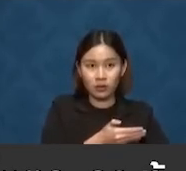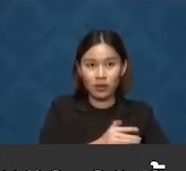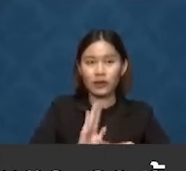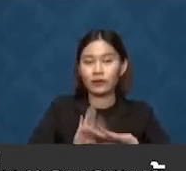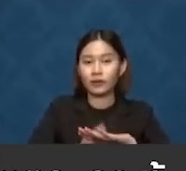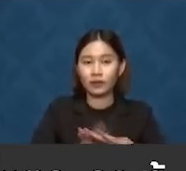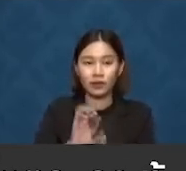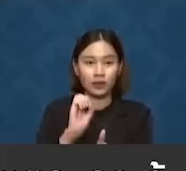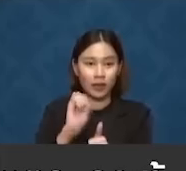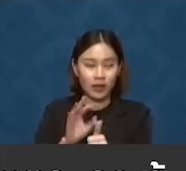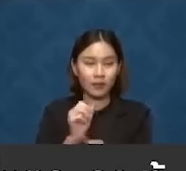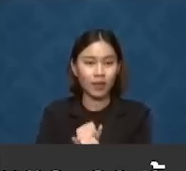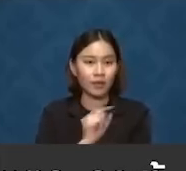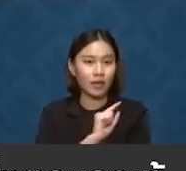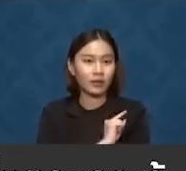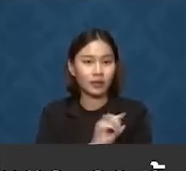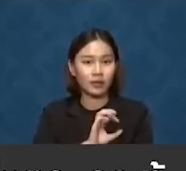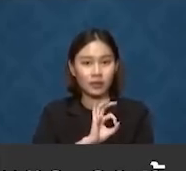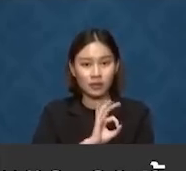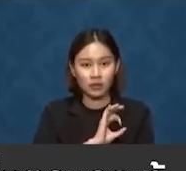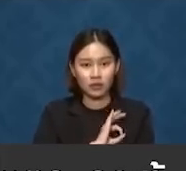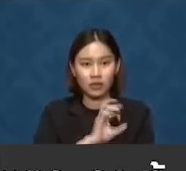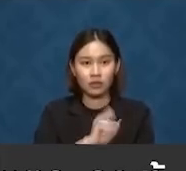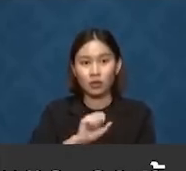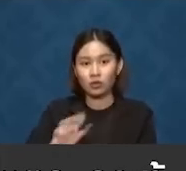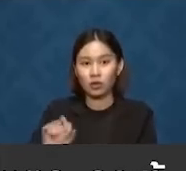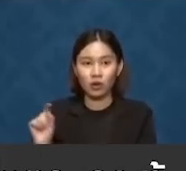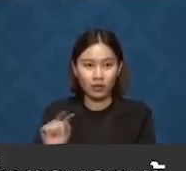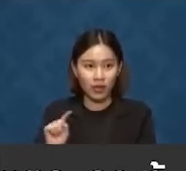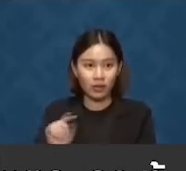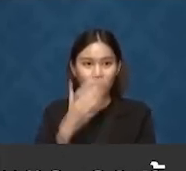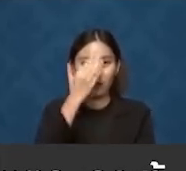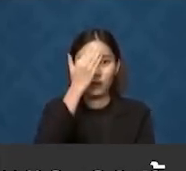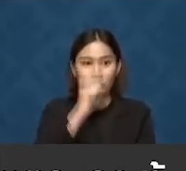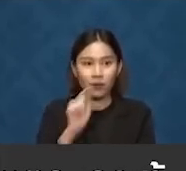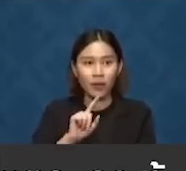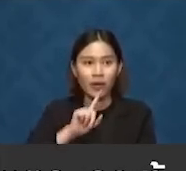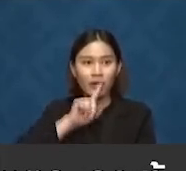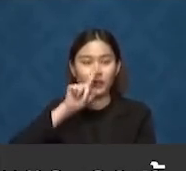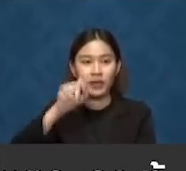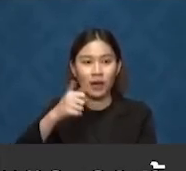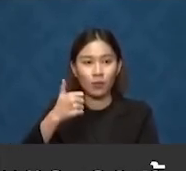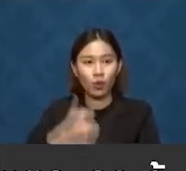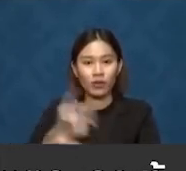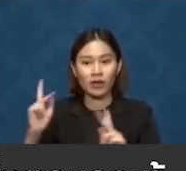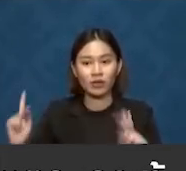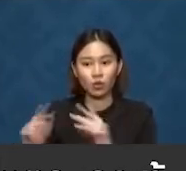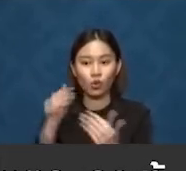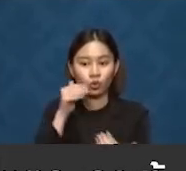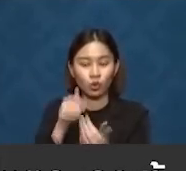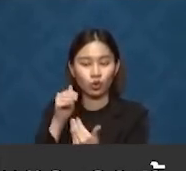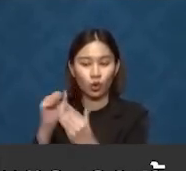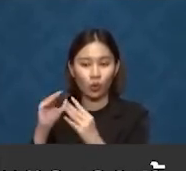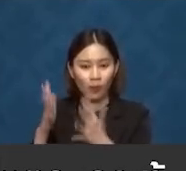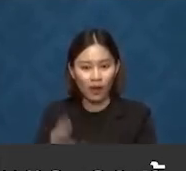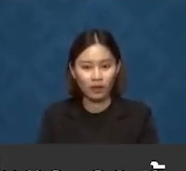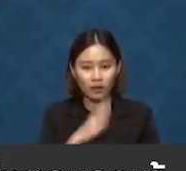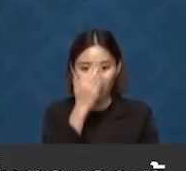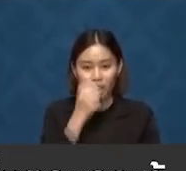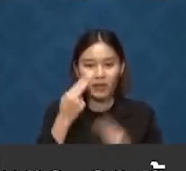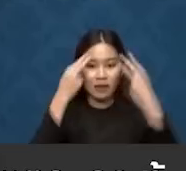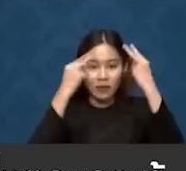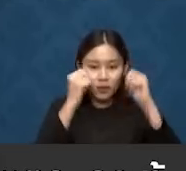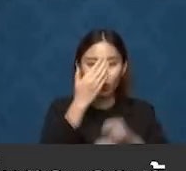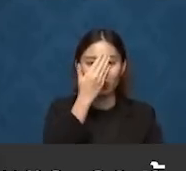การขายสินค้าหรือบริการบริเวณถนนสี่แยกจราจรส่งผลกระทบต่อสวัสดิภาพและความปลอดภัยของผู้ขายและประชาชนทั่วไปโดยนาย